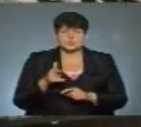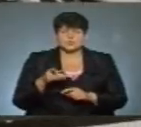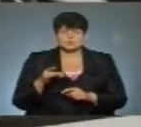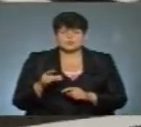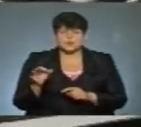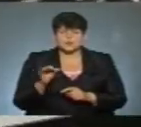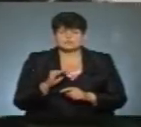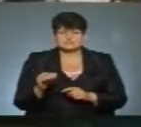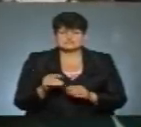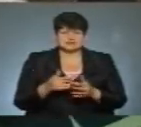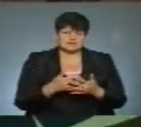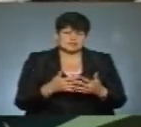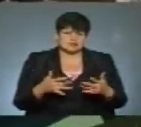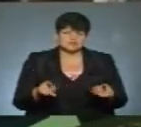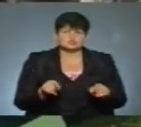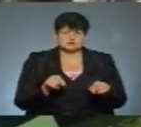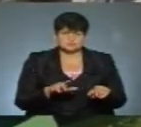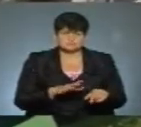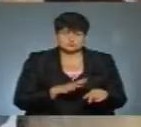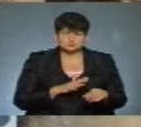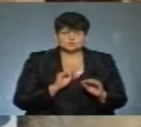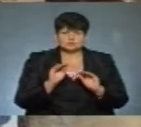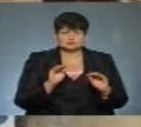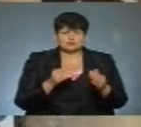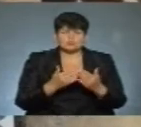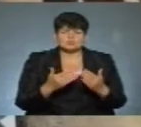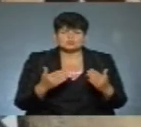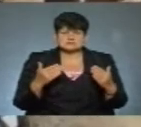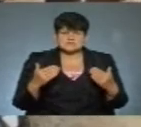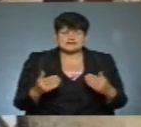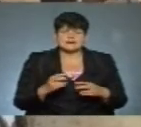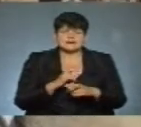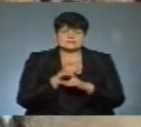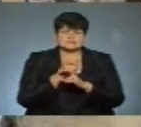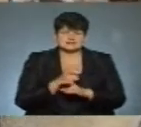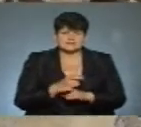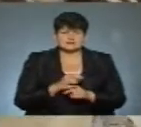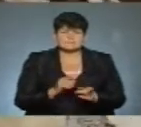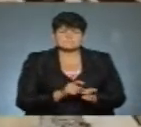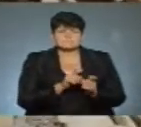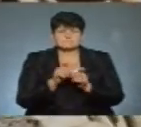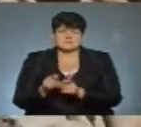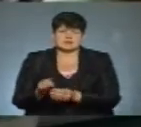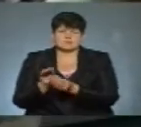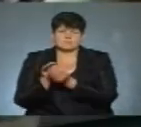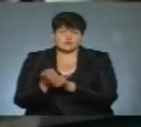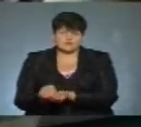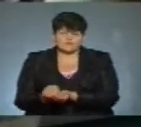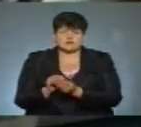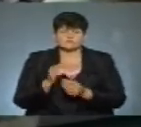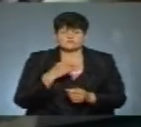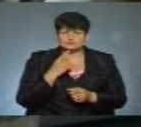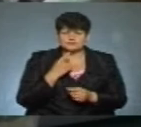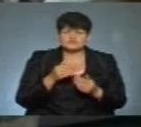які були біля останків на цьому цвинтарі, розмістять в музеї, а скелети перепоховають, розповів Василь Ільчишин. За його